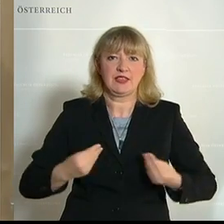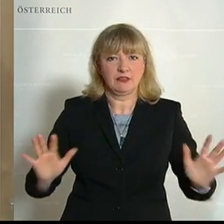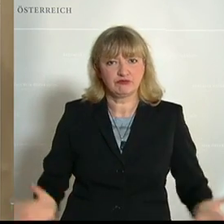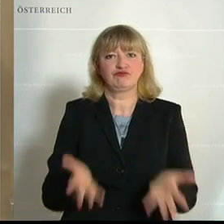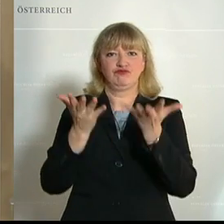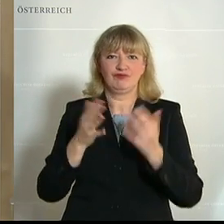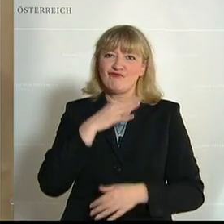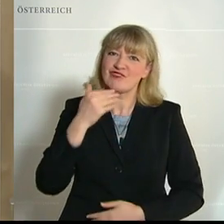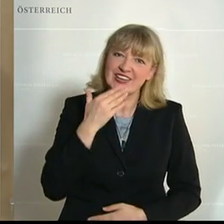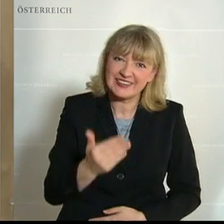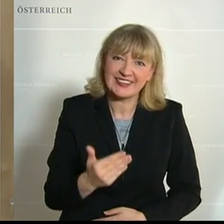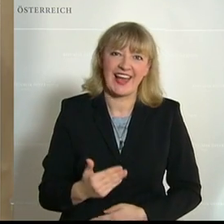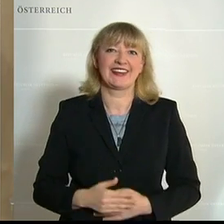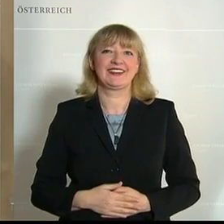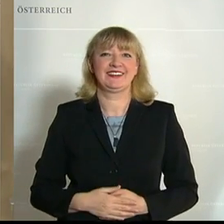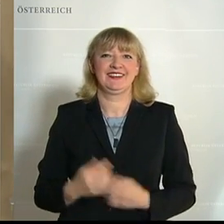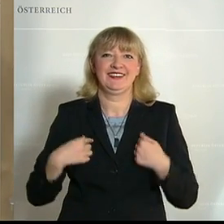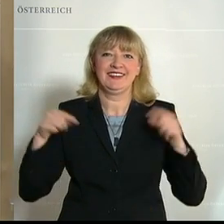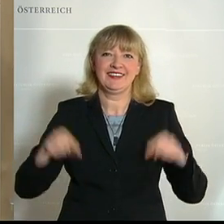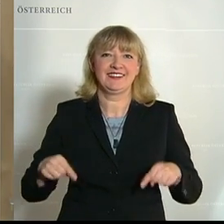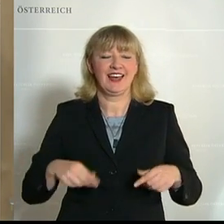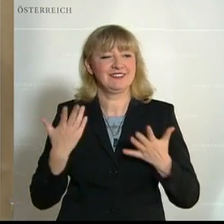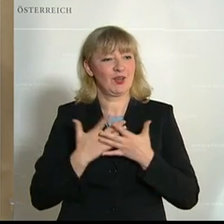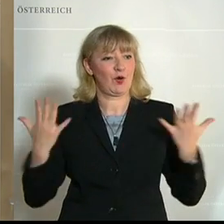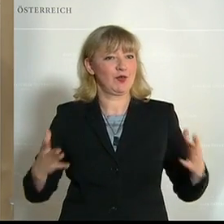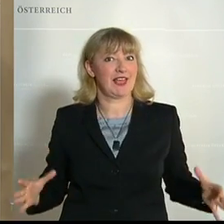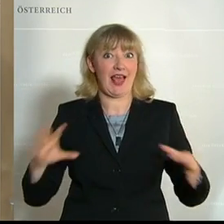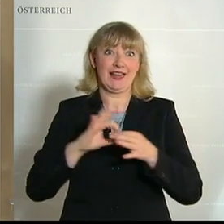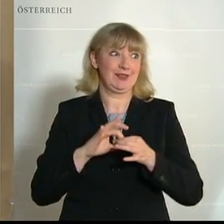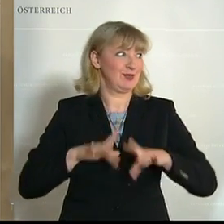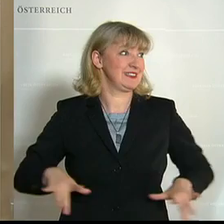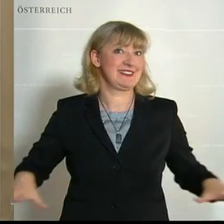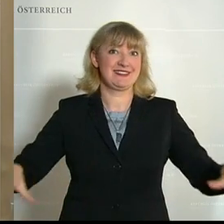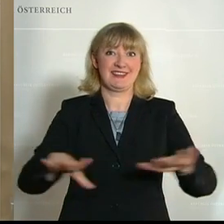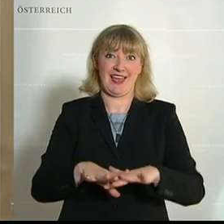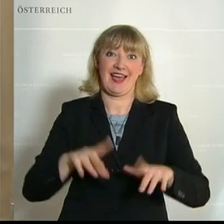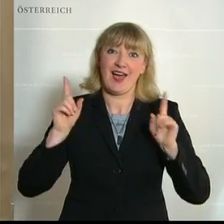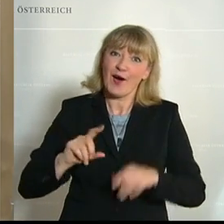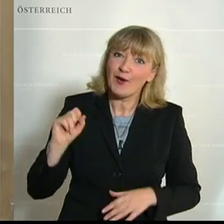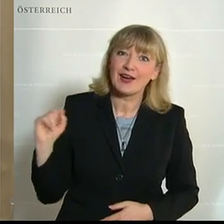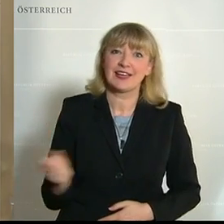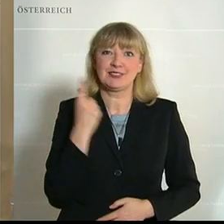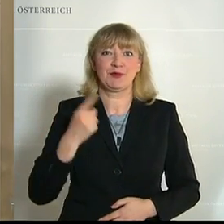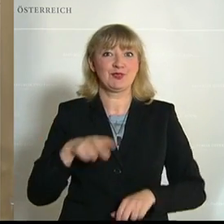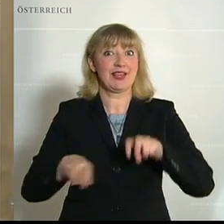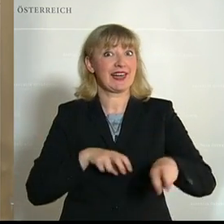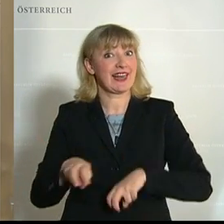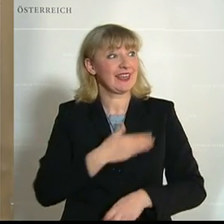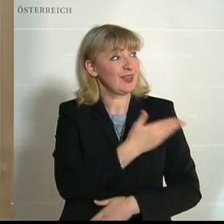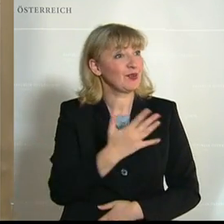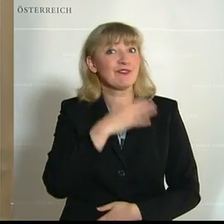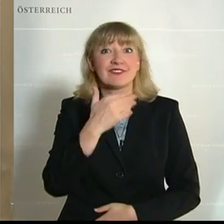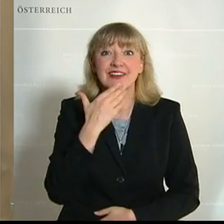zu bringen. Vielen Dank, dass wir da eine so große Allianz gefunden haben und insbesondere der Regierung